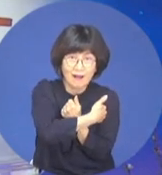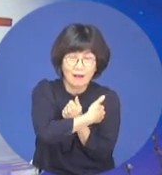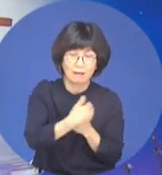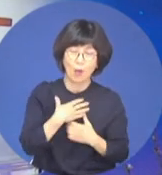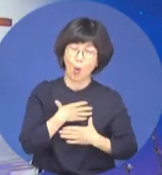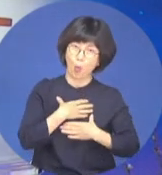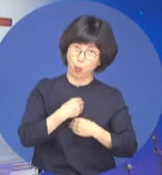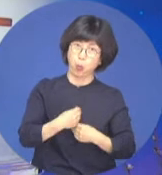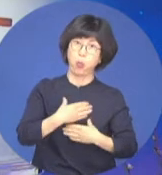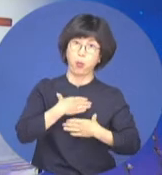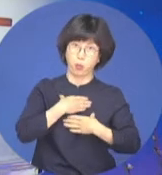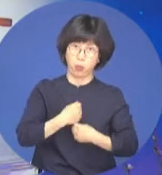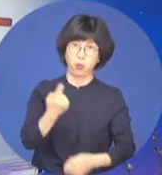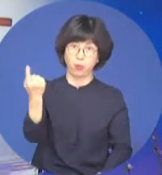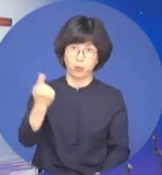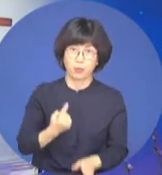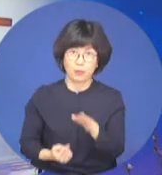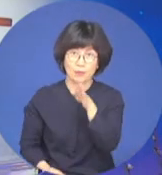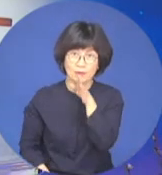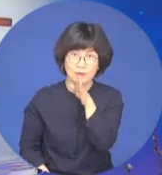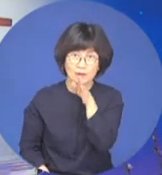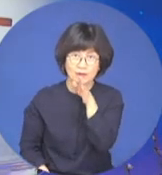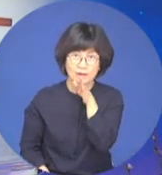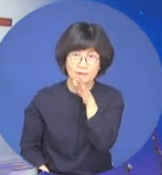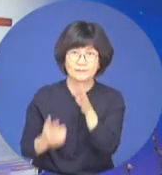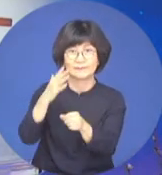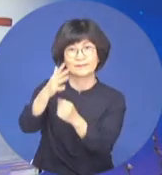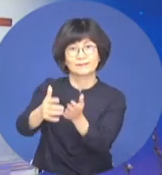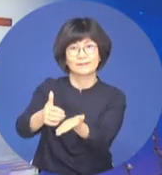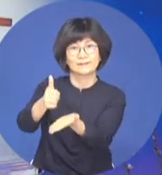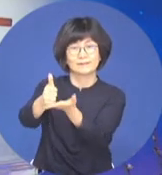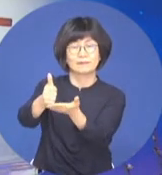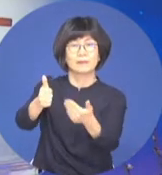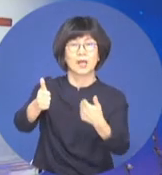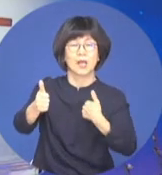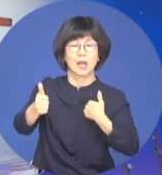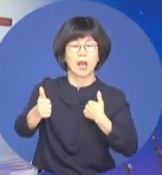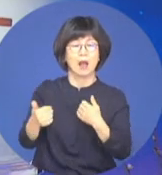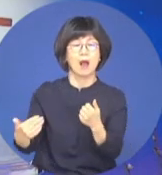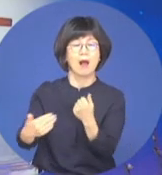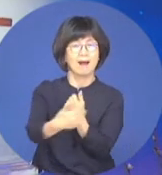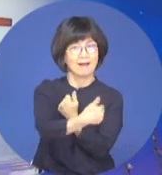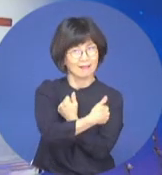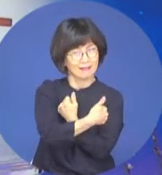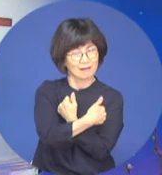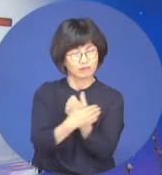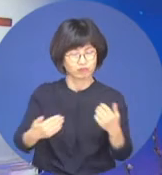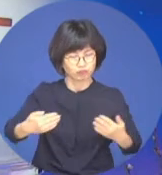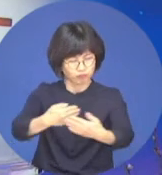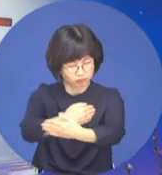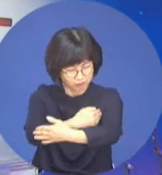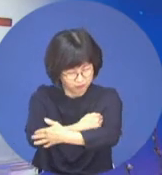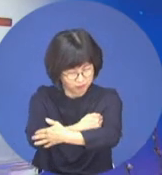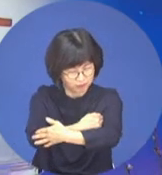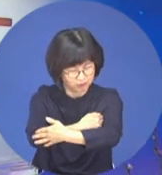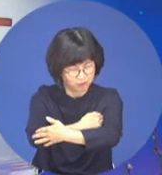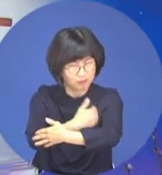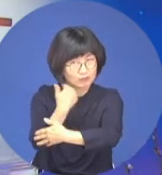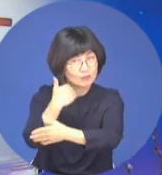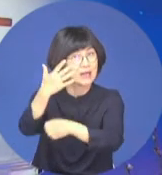아닙니까? 그래서 하나님은 나에게 안아주시고 포옹해 주시고 껴안아 주시는 분,